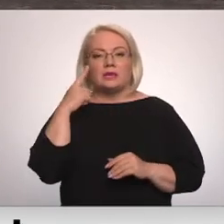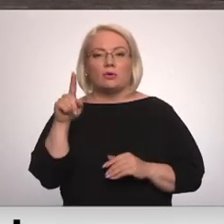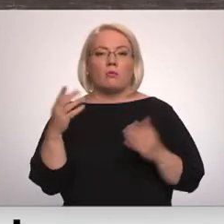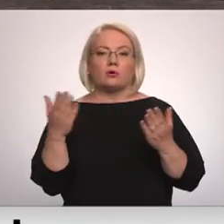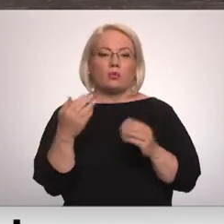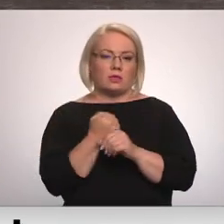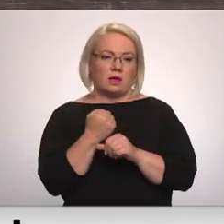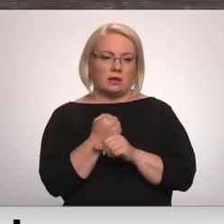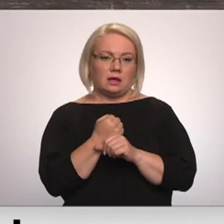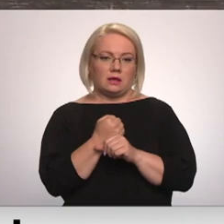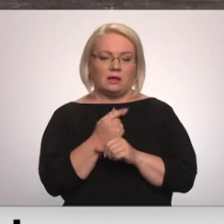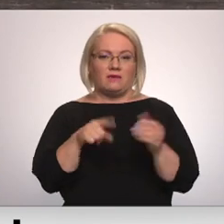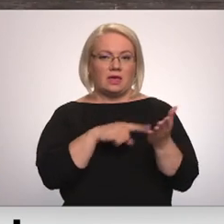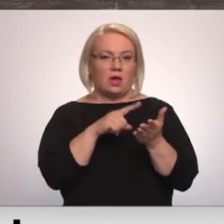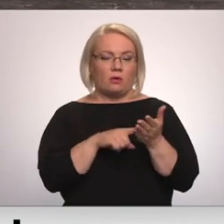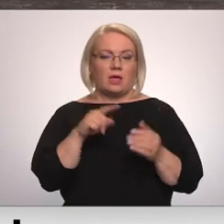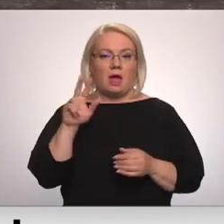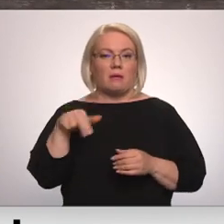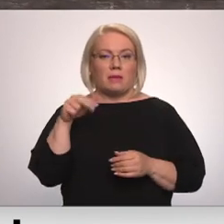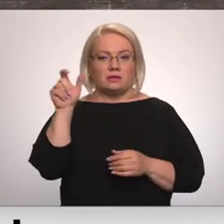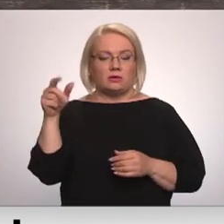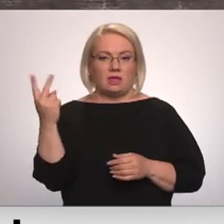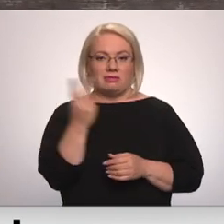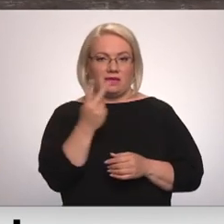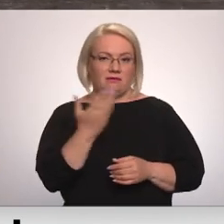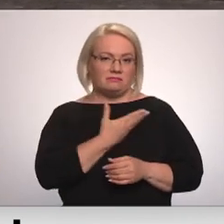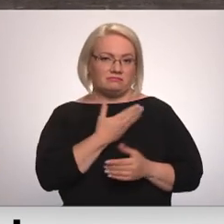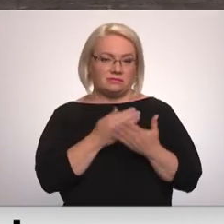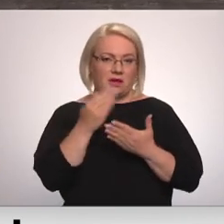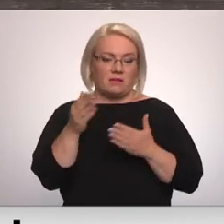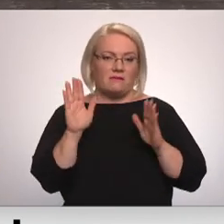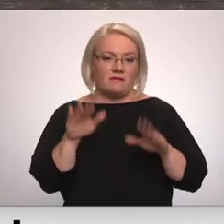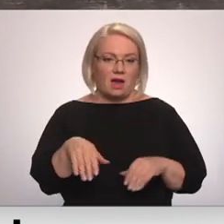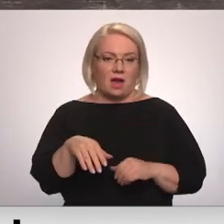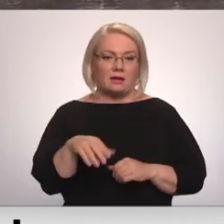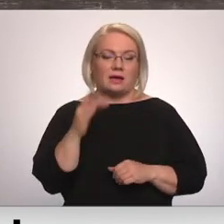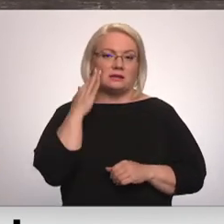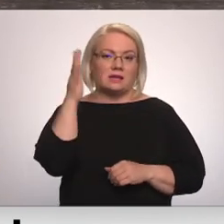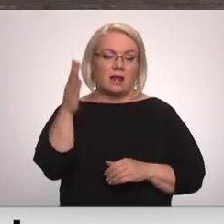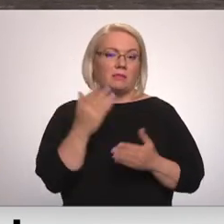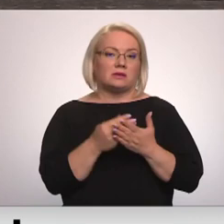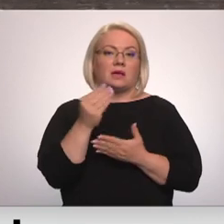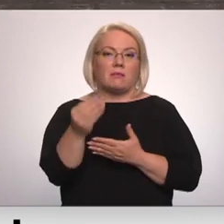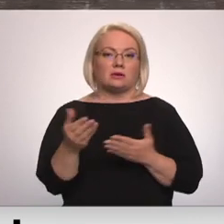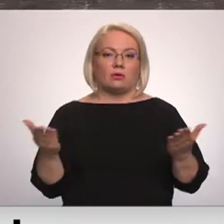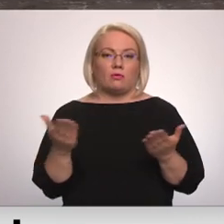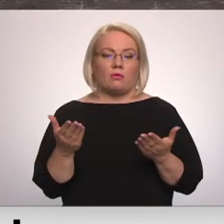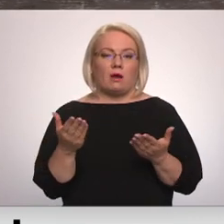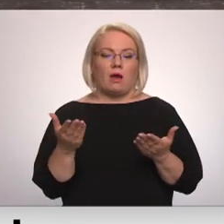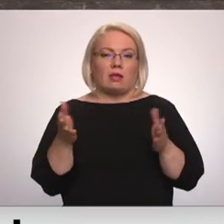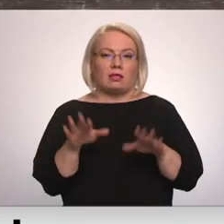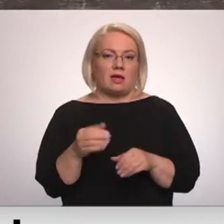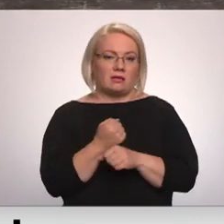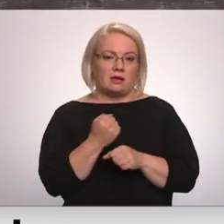darīt. Pensionāri divi tā var samaksāt? Nu, cerams, ka samaksāsim. Nu, ko atliek